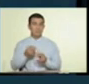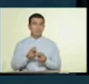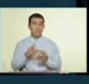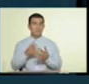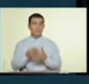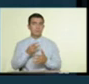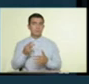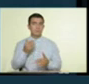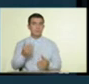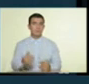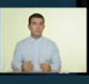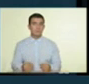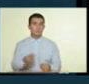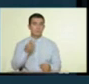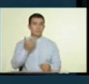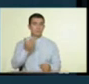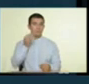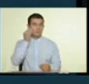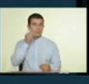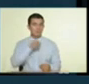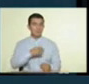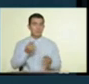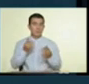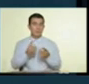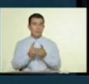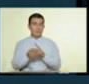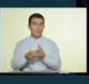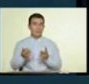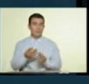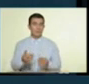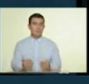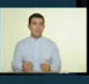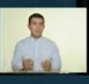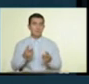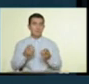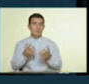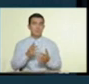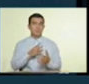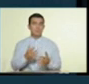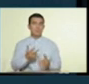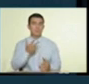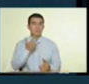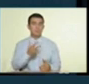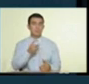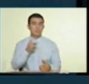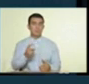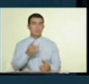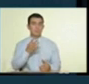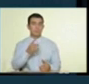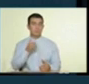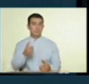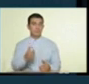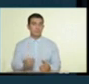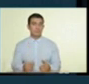tenglamada, demak, biz ifodani soddalashtirib olishimiz kerak bo'ladi. Qaysi ifodani? 3x qo'shuv